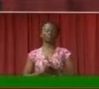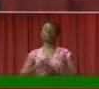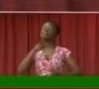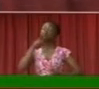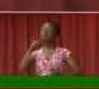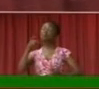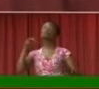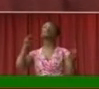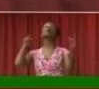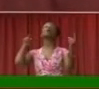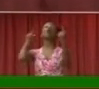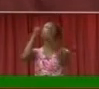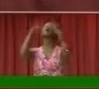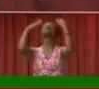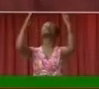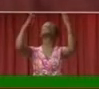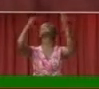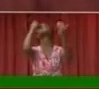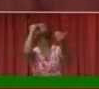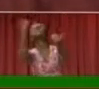dire à Dieu merci.